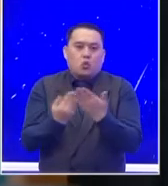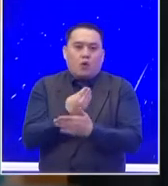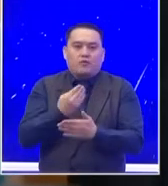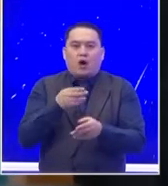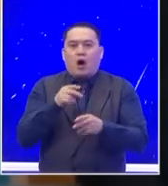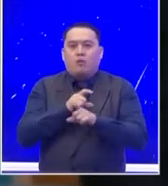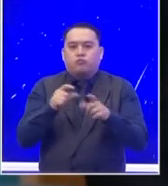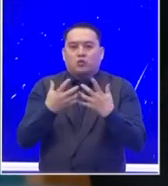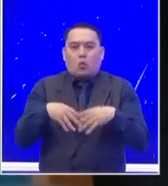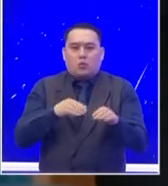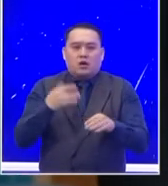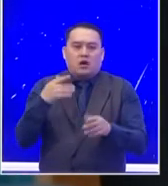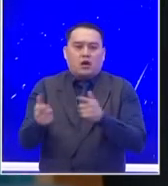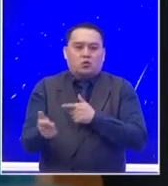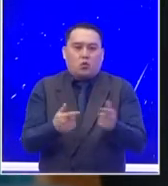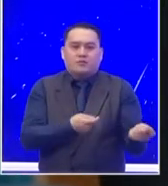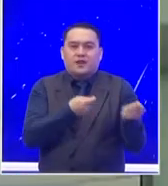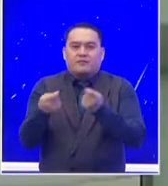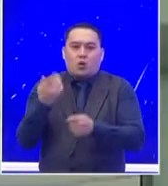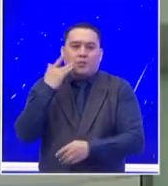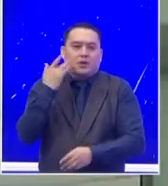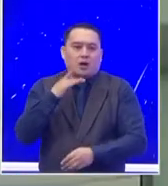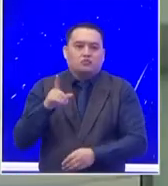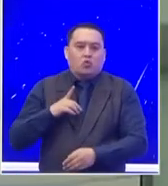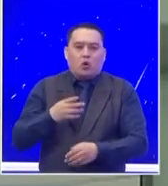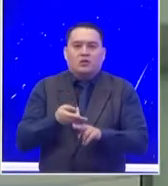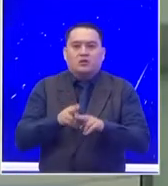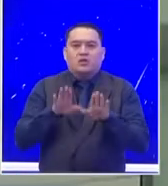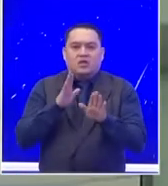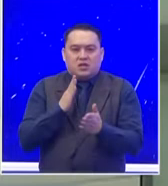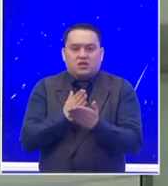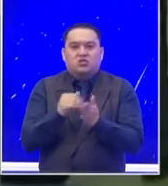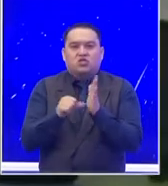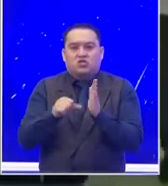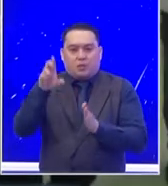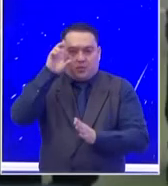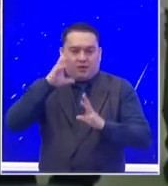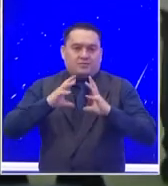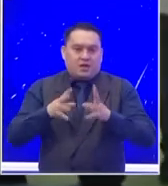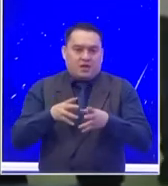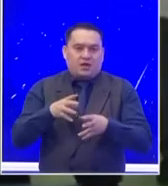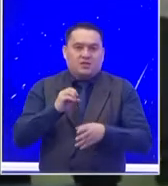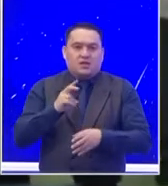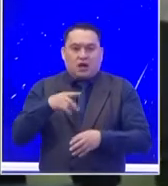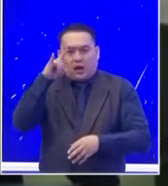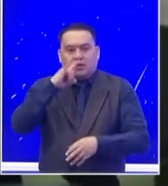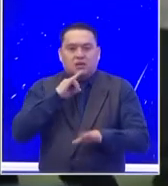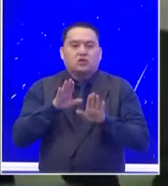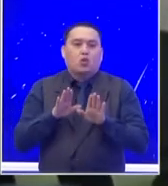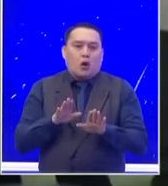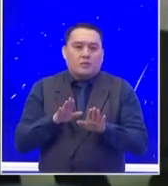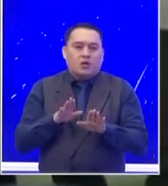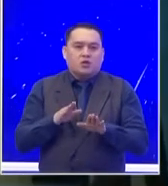современное оборудование, изготовленное в Соединенных Штатах. Такие аппараты есть лишь в 6 странах мира, в СНГ только в